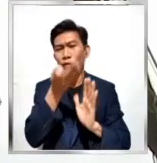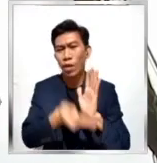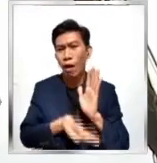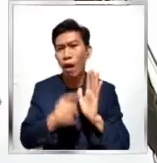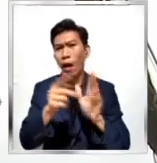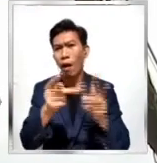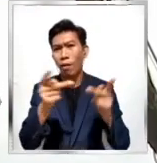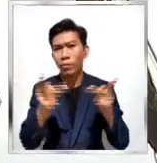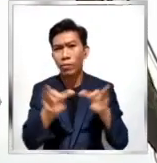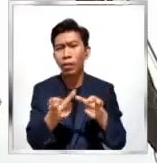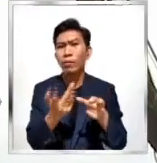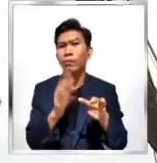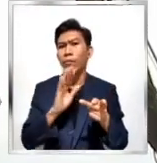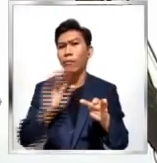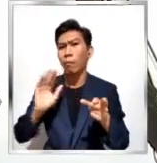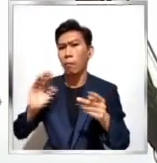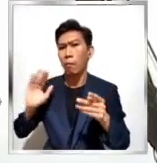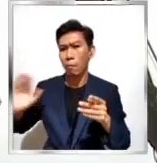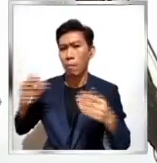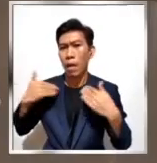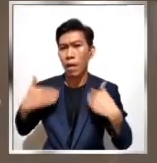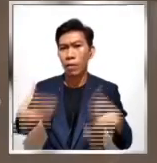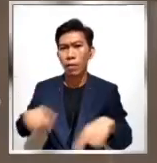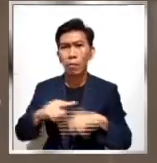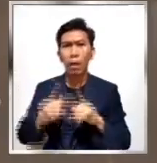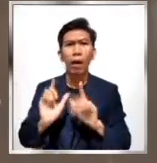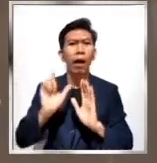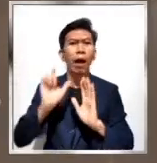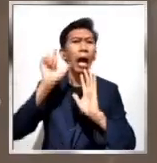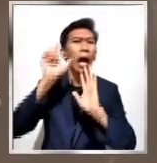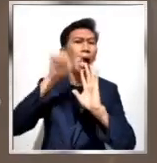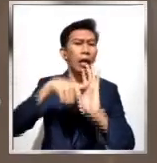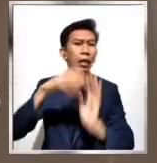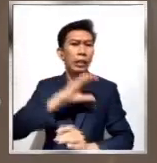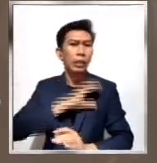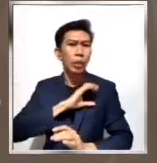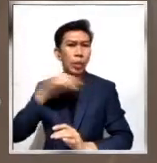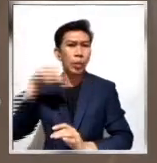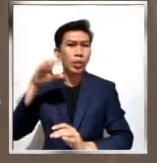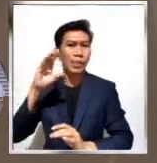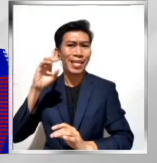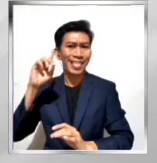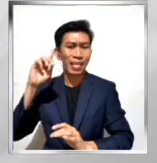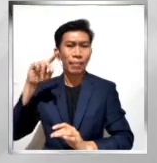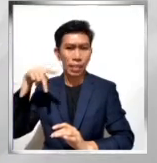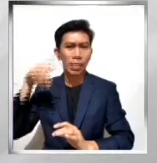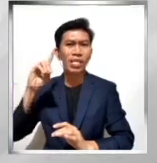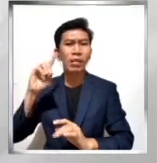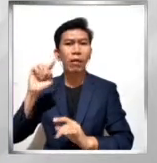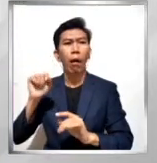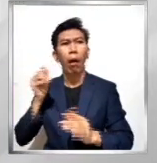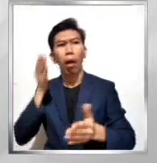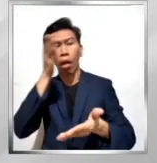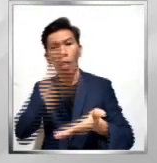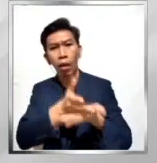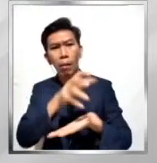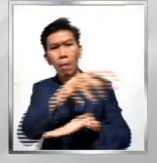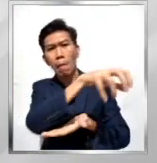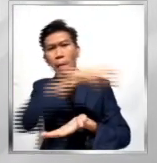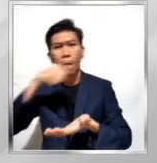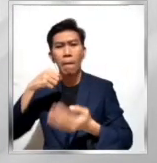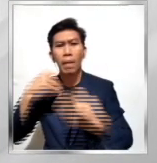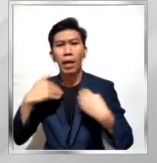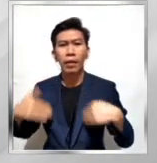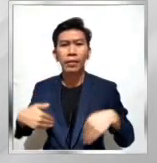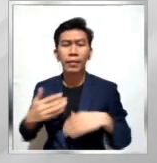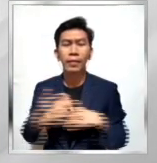hating gabi, dumating ang ilang pang mga taga QCPD sa punerarya at kinuha ang bangkay. Ito po ay binawi rin po ng